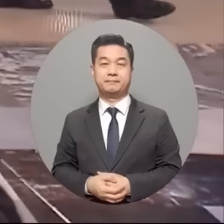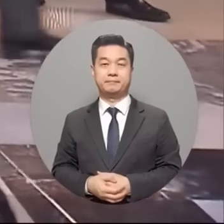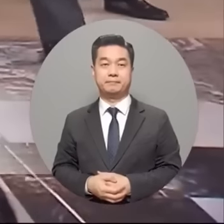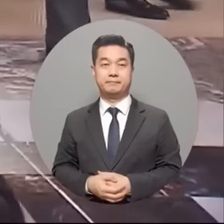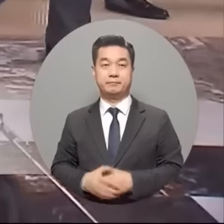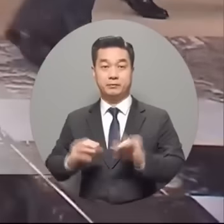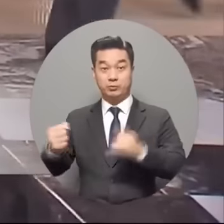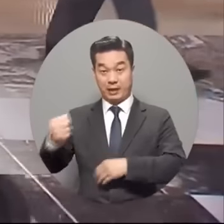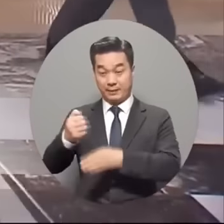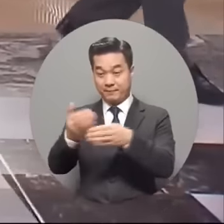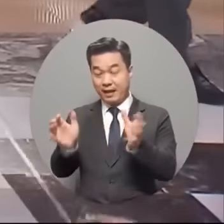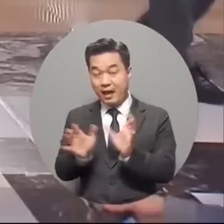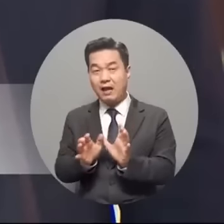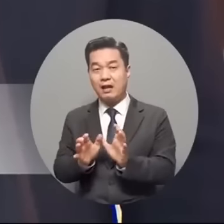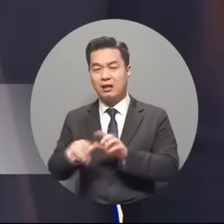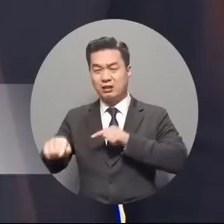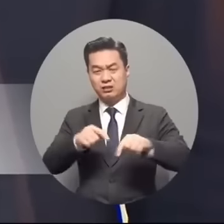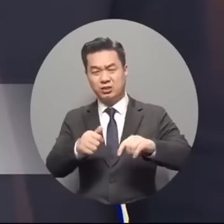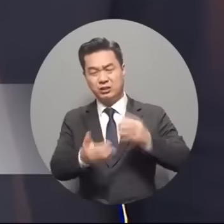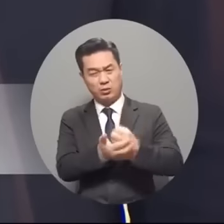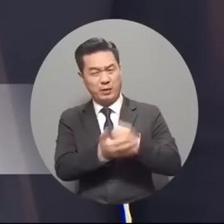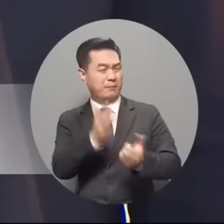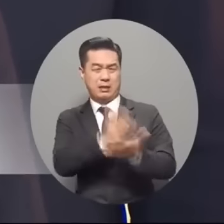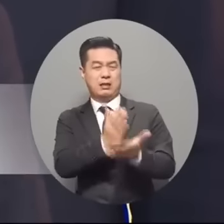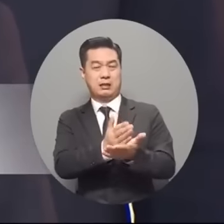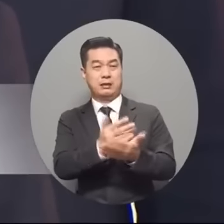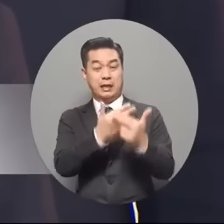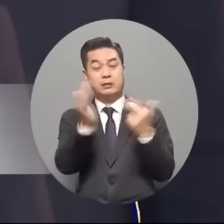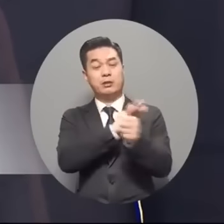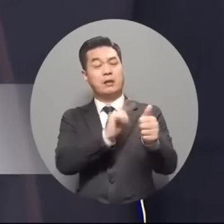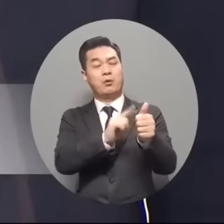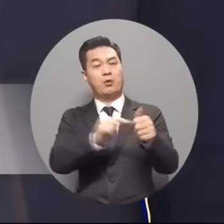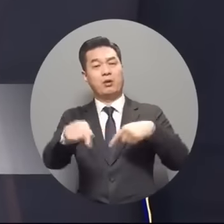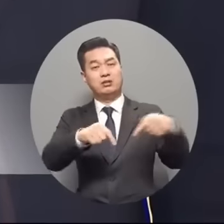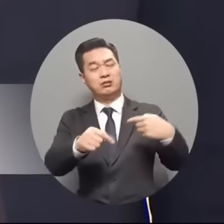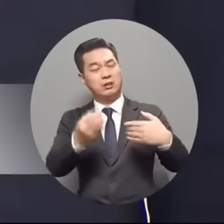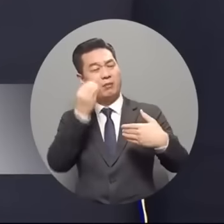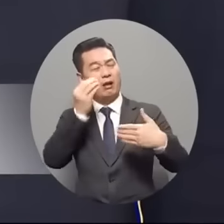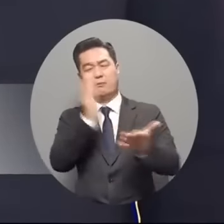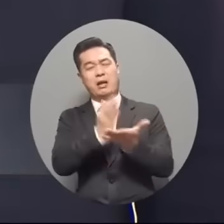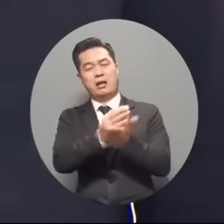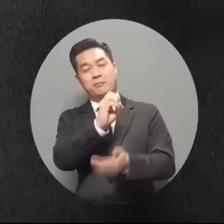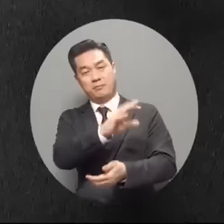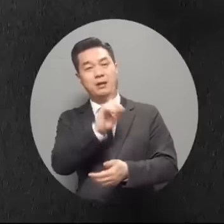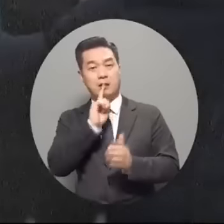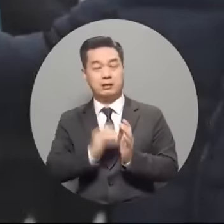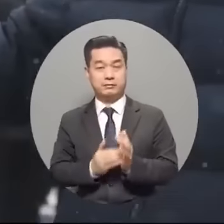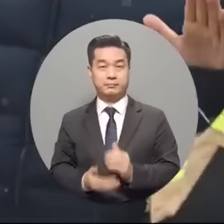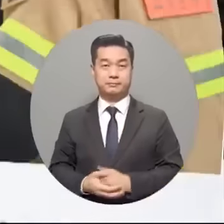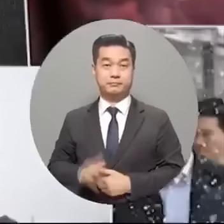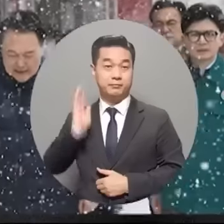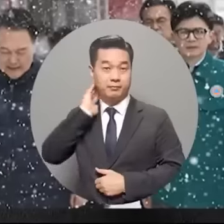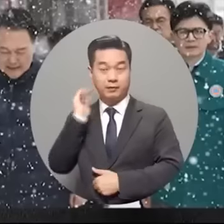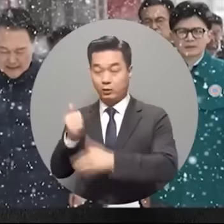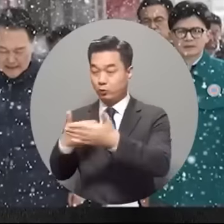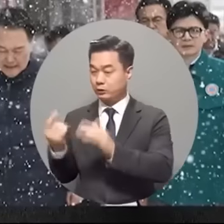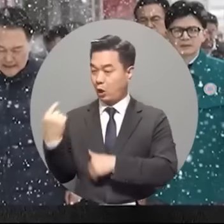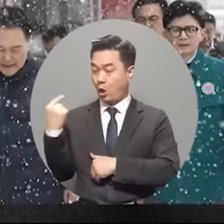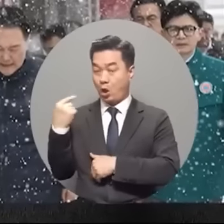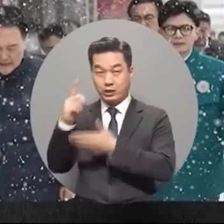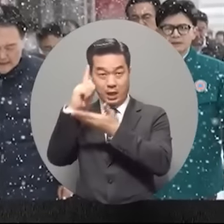국민의힘은 저열한 정치 공세라며 이재명 대표야말로 정치 쇼를 멈추라고 반박했습니다. 대통령실은 어제